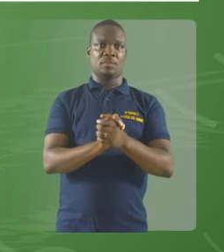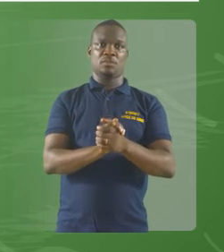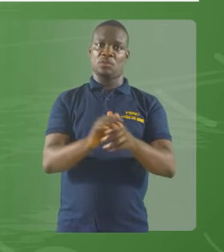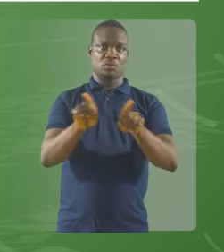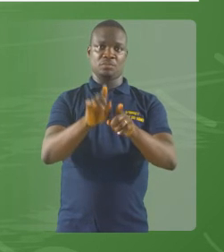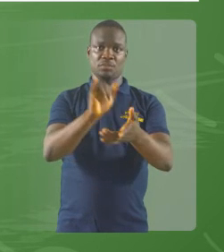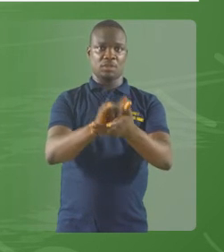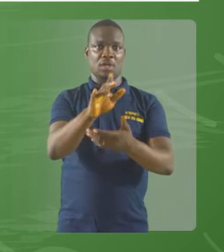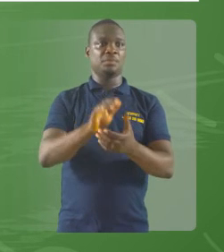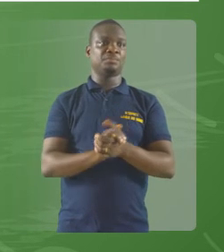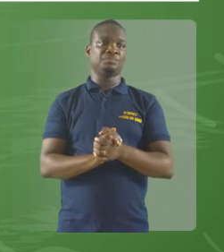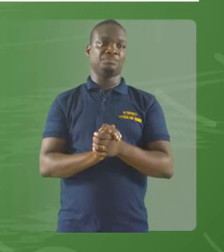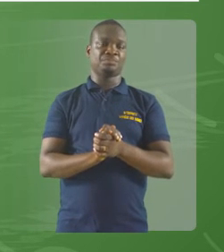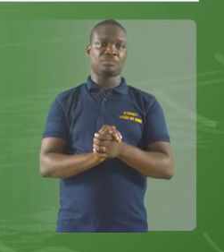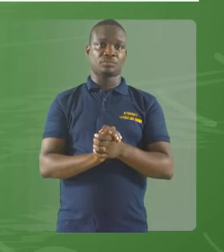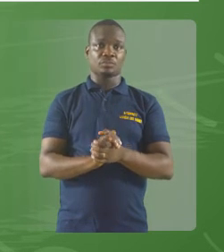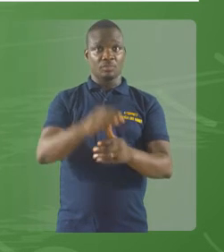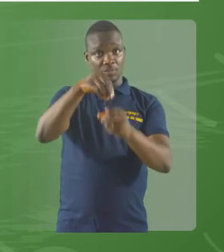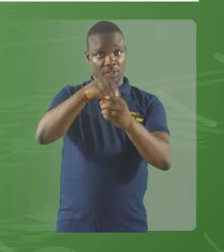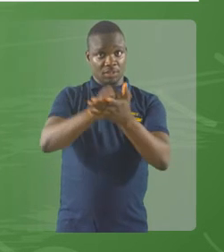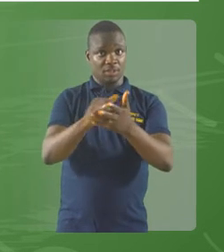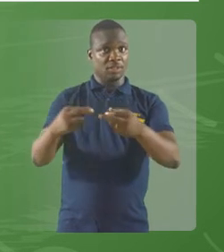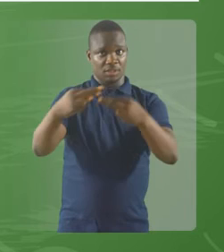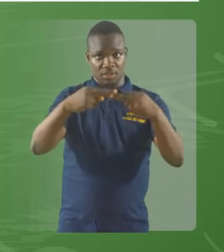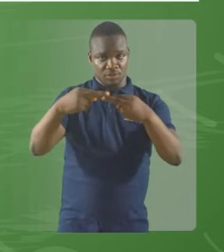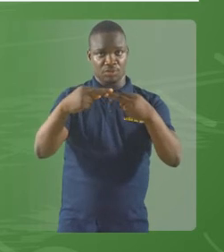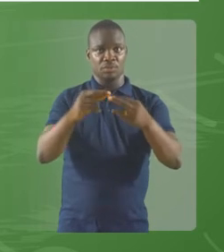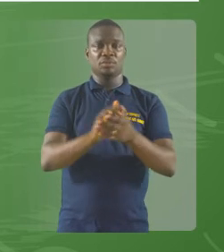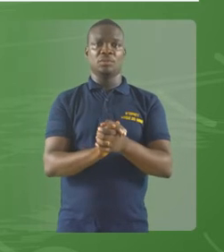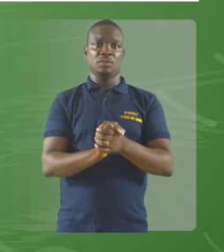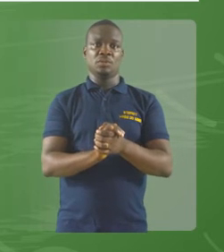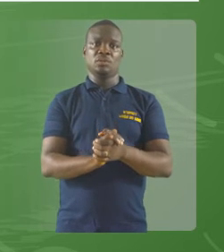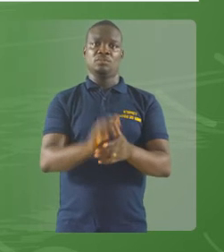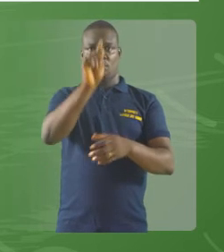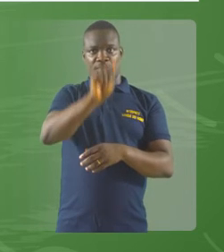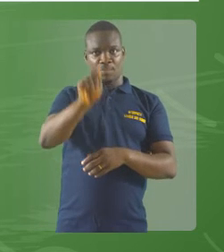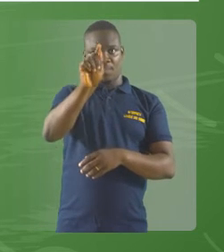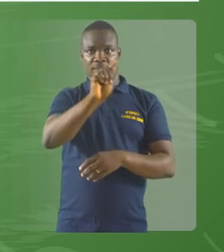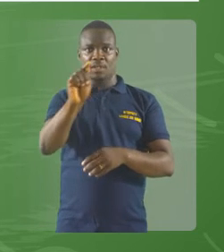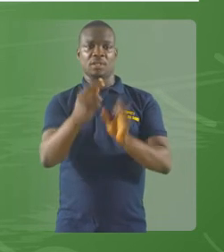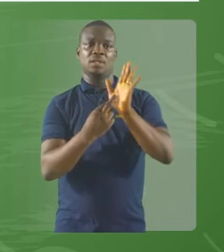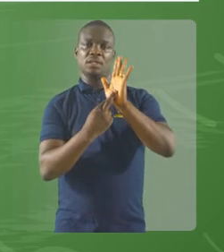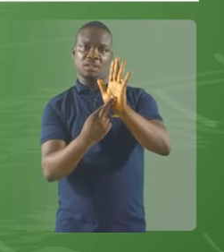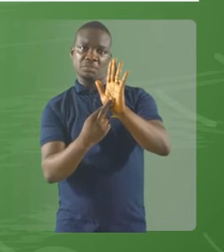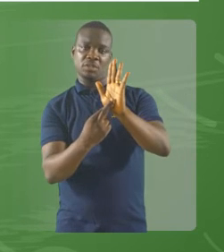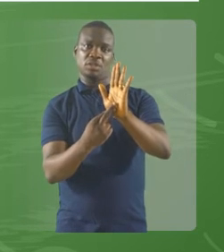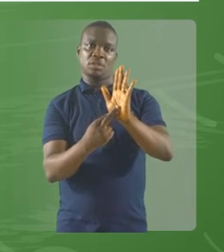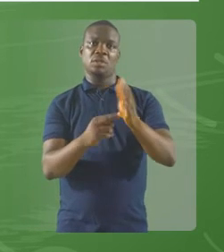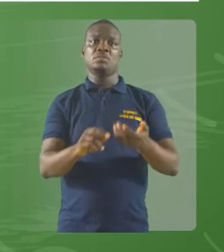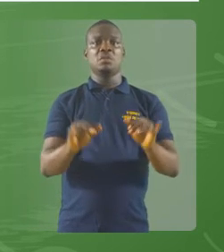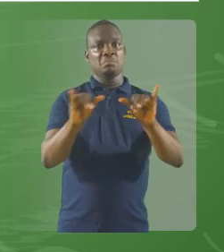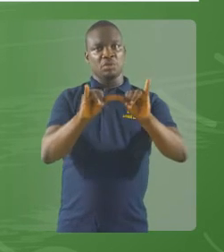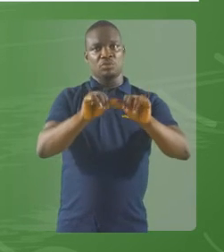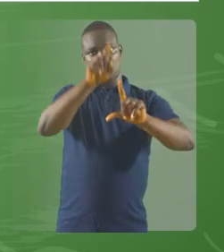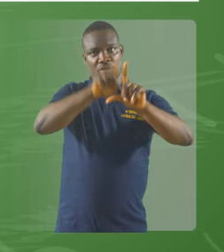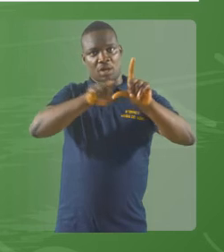de z moins oméga. Dans cette relation, le θ représente donc une mesure de